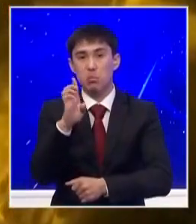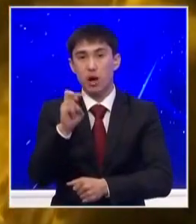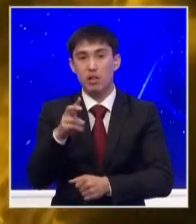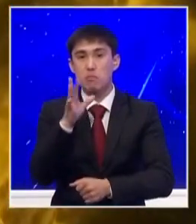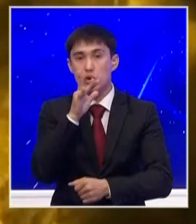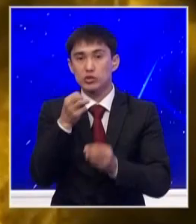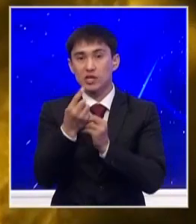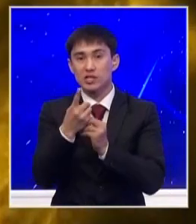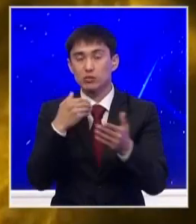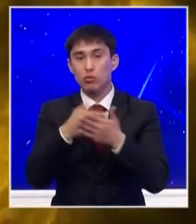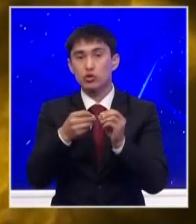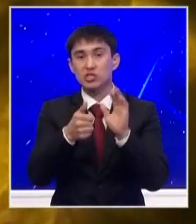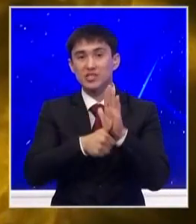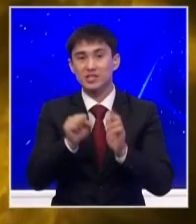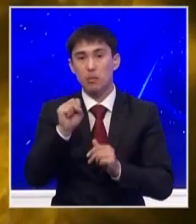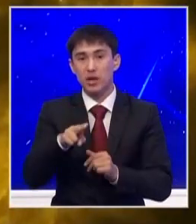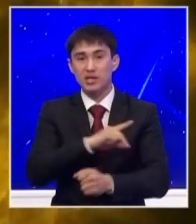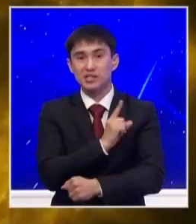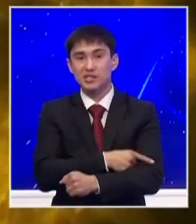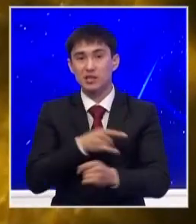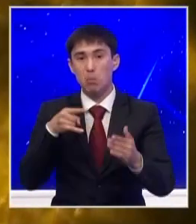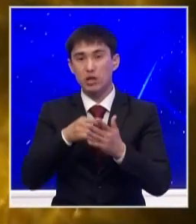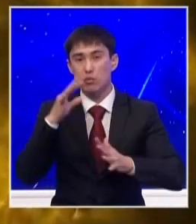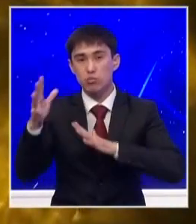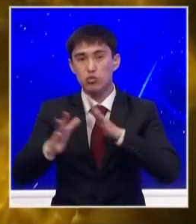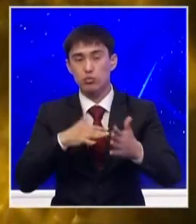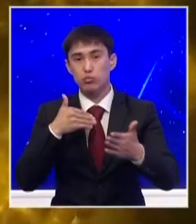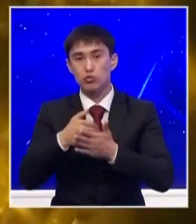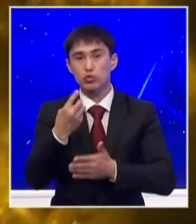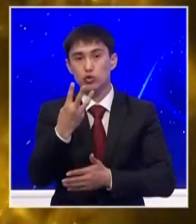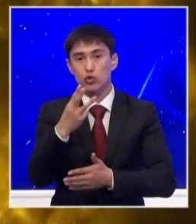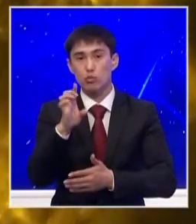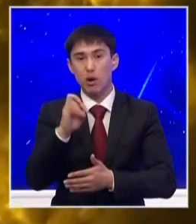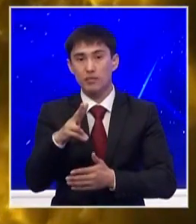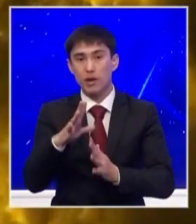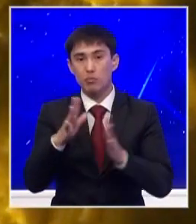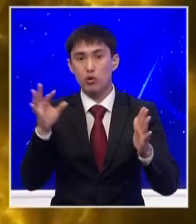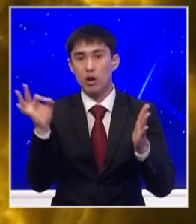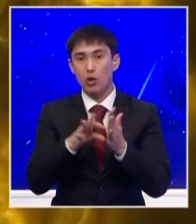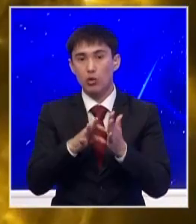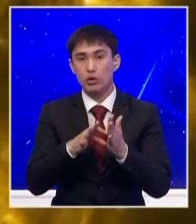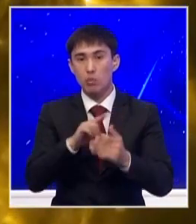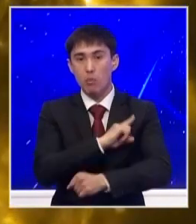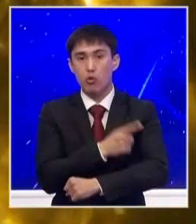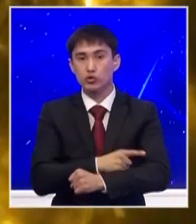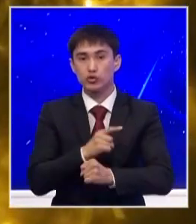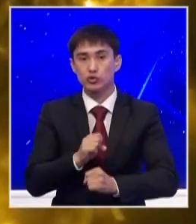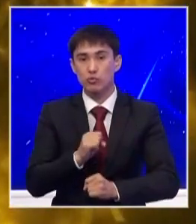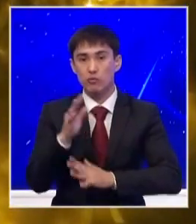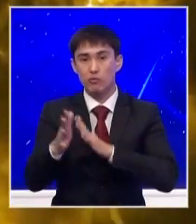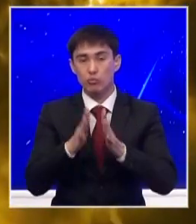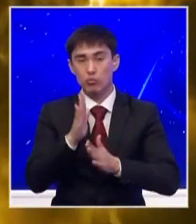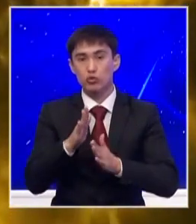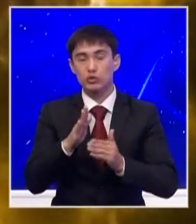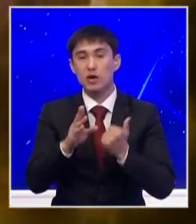период с 11 по 16 апреля сила магнитной бури достигнет 3 баллов. Наиболее рекордные по мощности вспышки выпадают